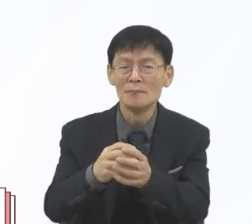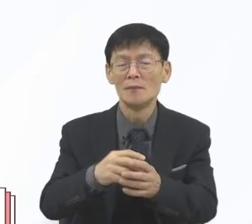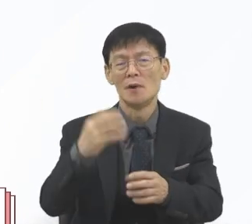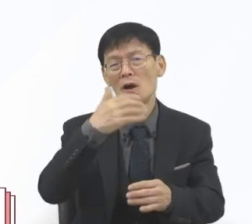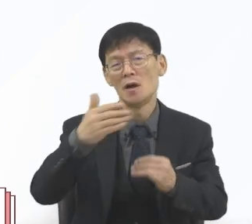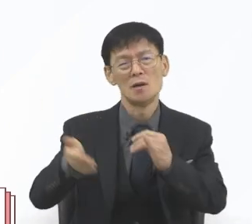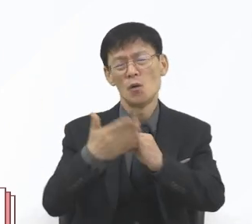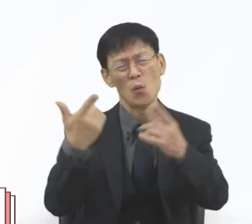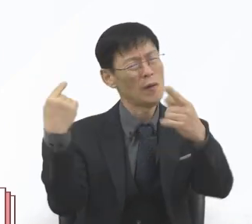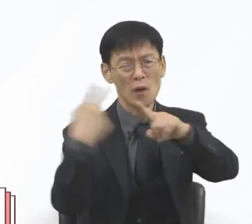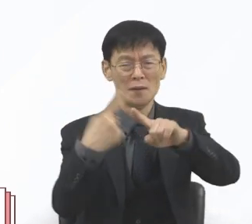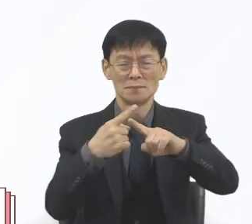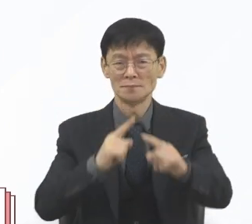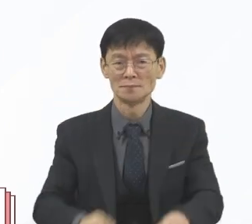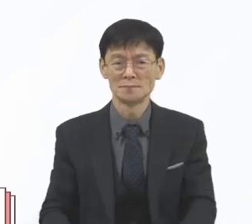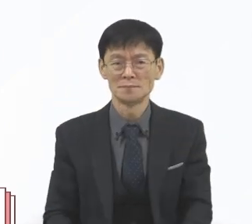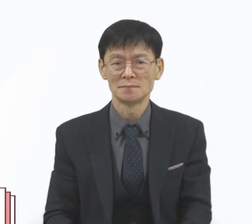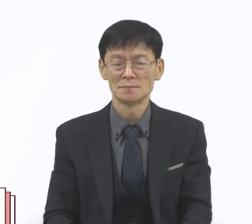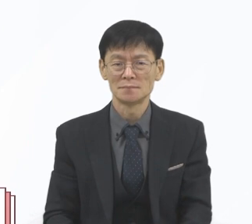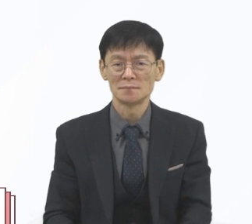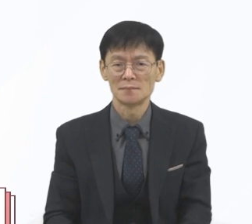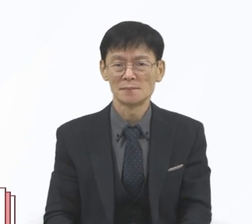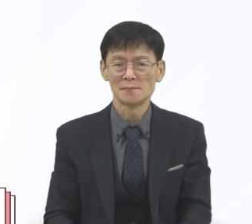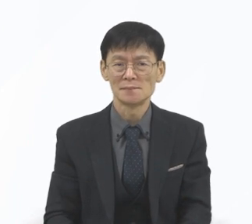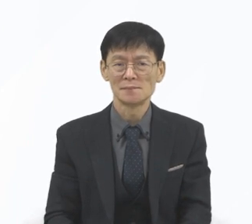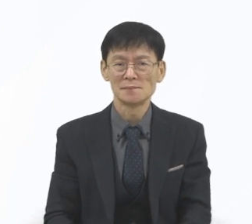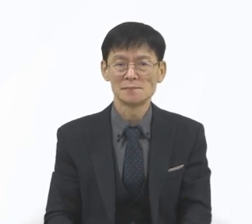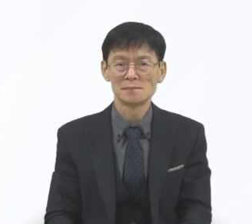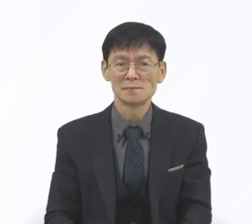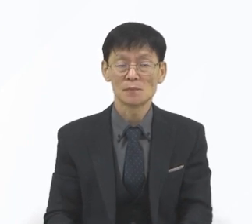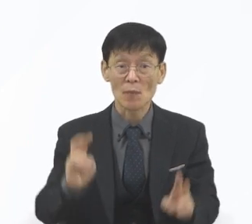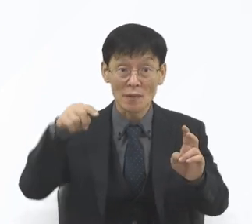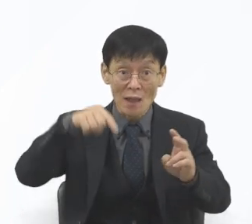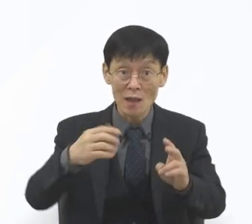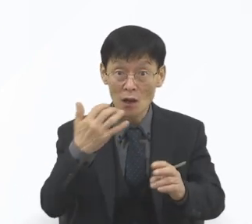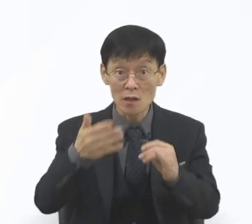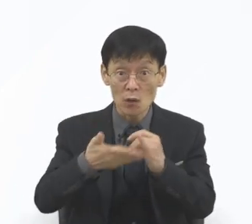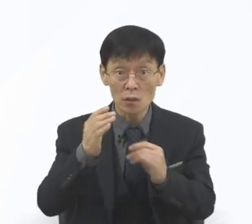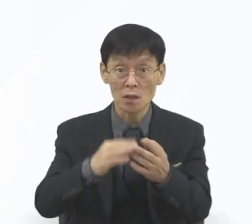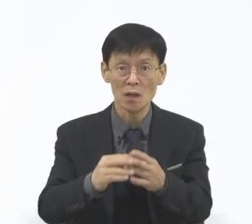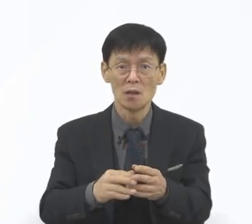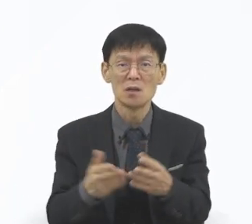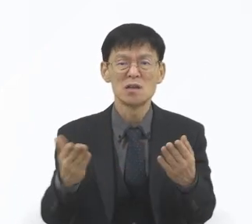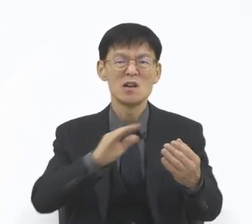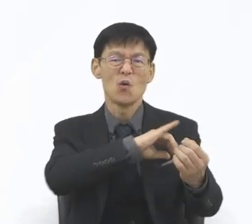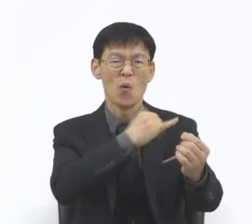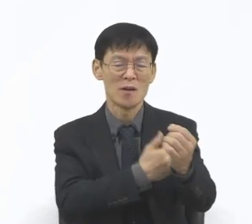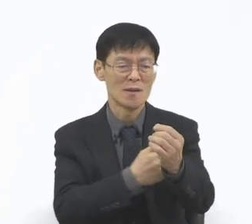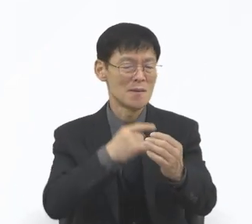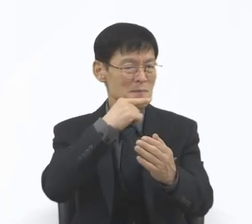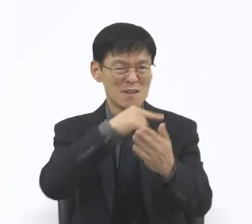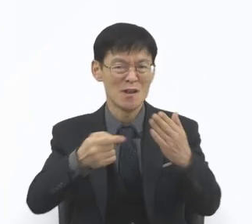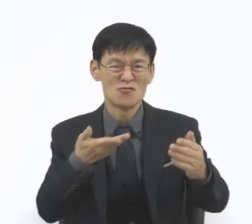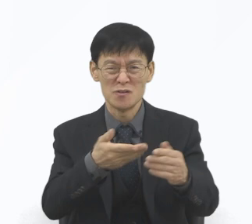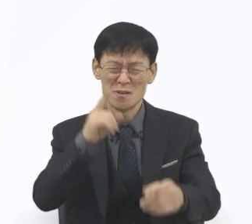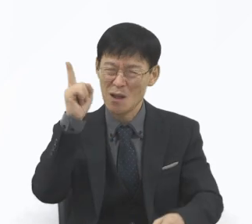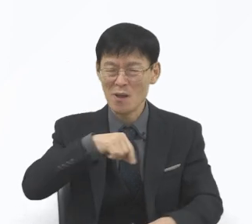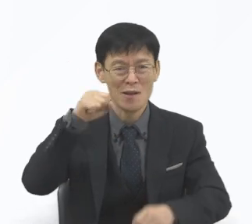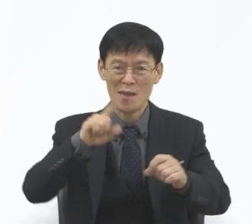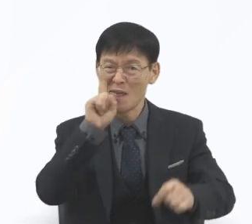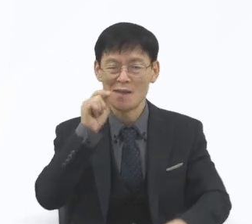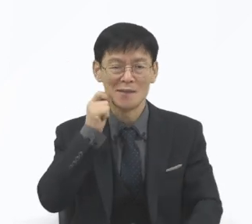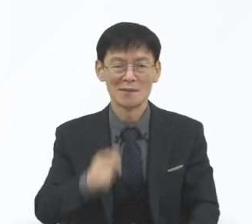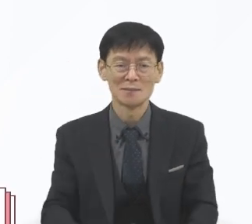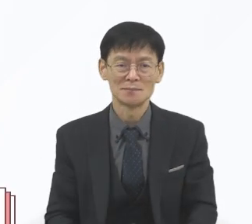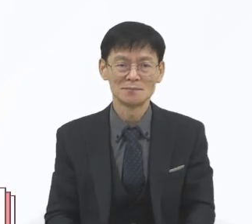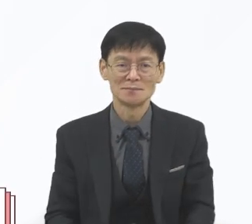사례가 몸으로 하는 성희롱에 해당될 수 있습니다. 직장 내 성희롱은 노동인권을 침해하는 나쁜